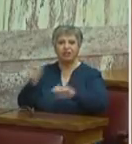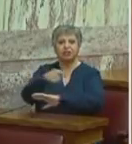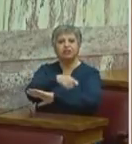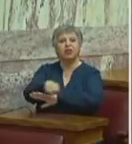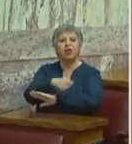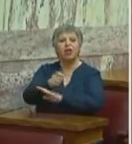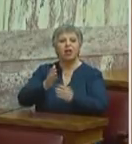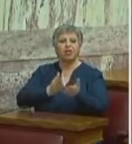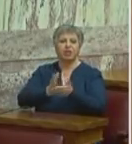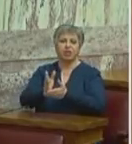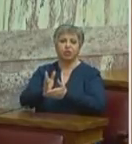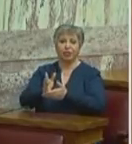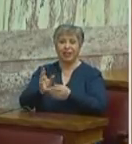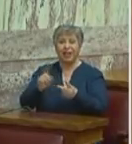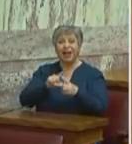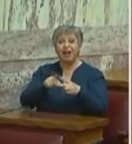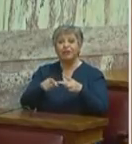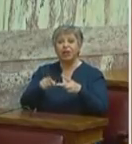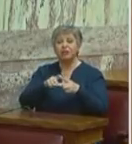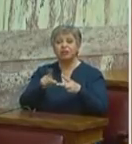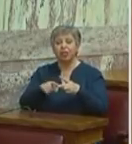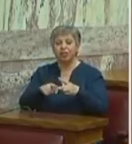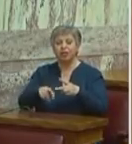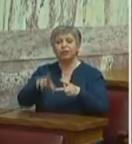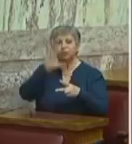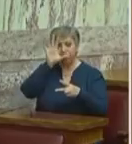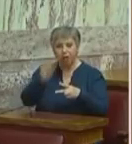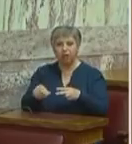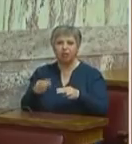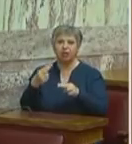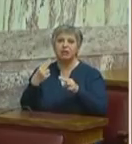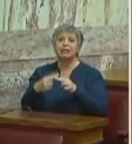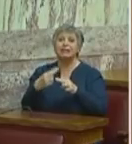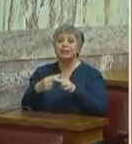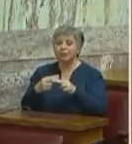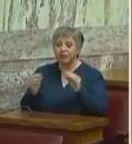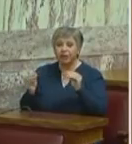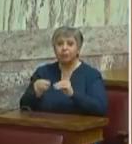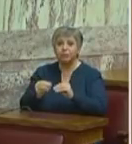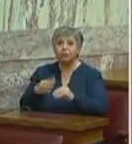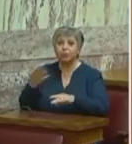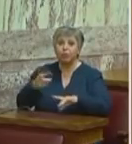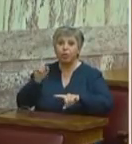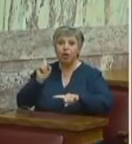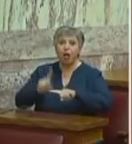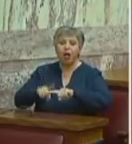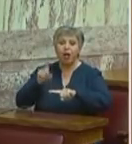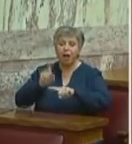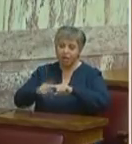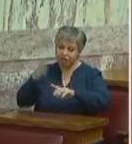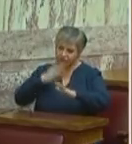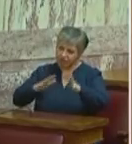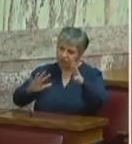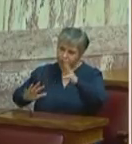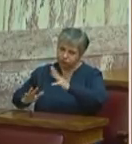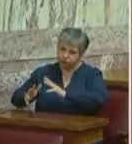Αυτά τα δύο στοιχεία είναι συστατικά στοιχεία για την Ελλάδα που πιστεύω οραματίζεται ο κάθε πολίτης αυτής